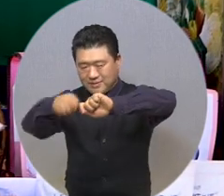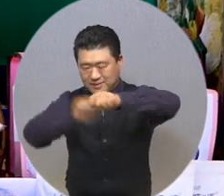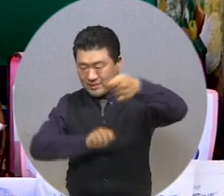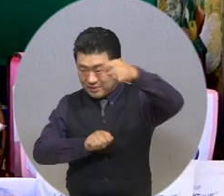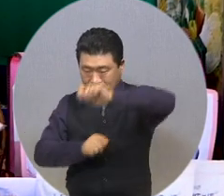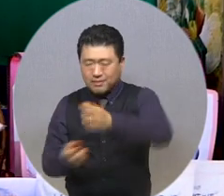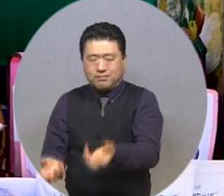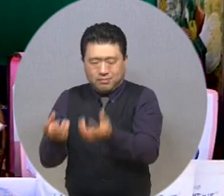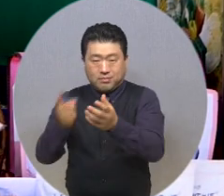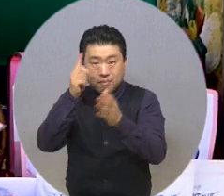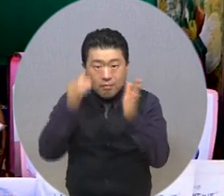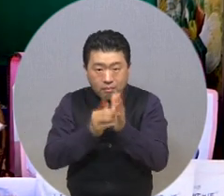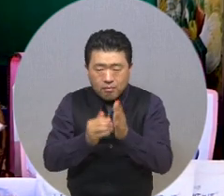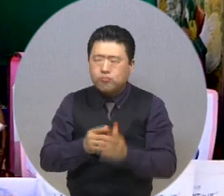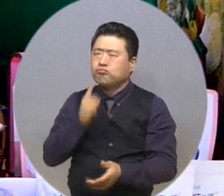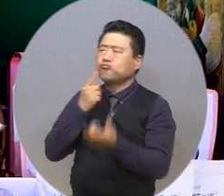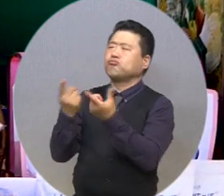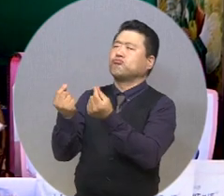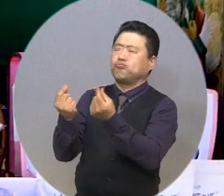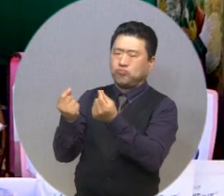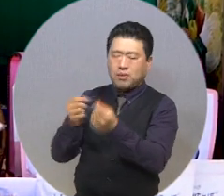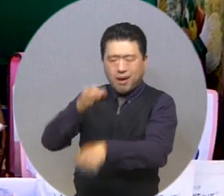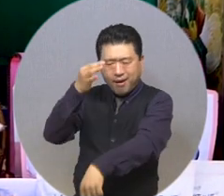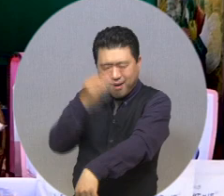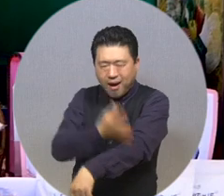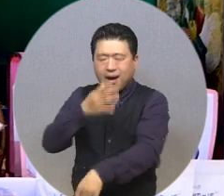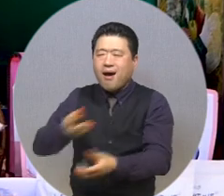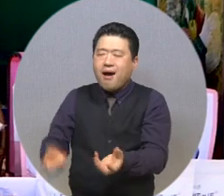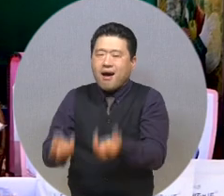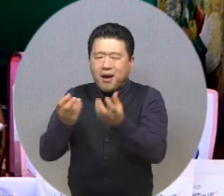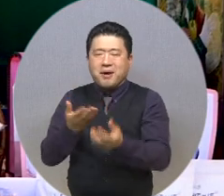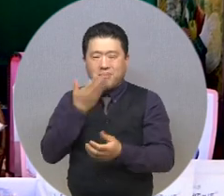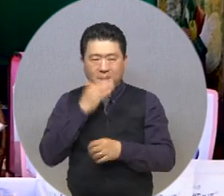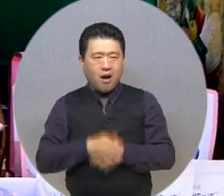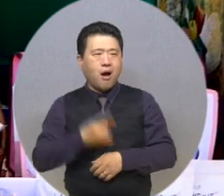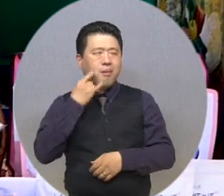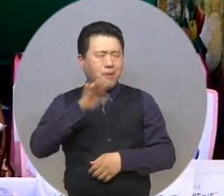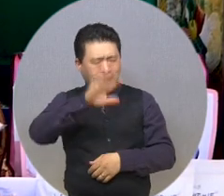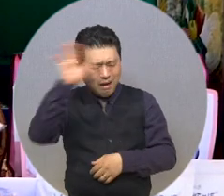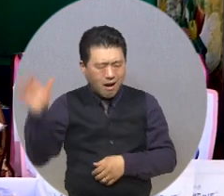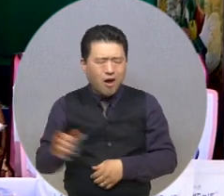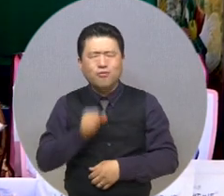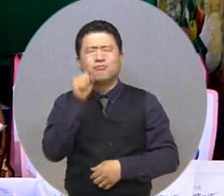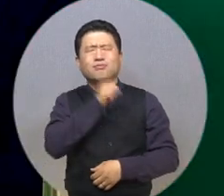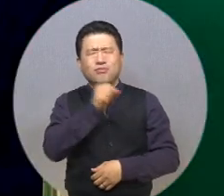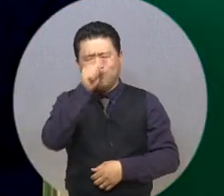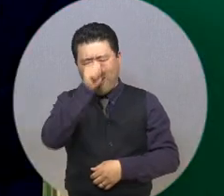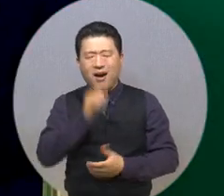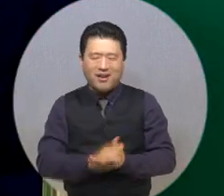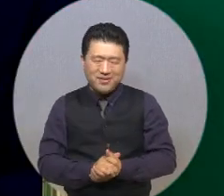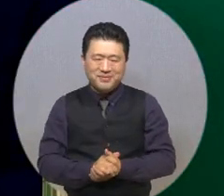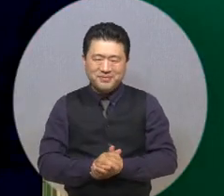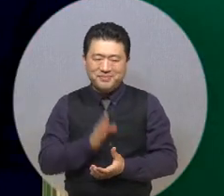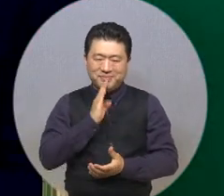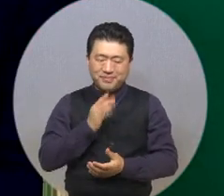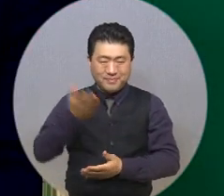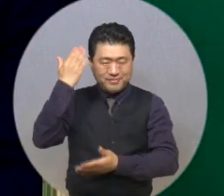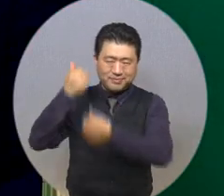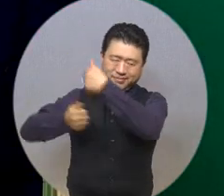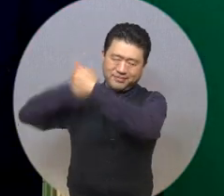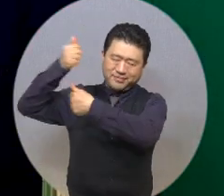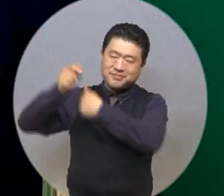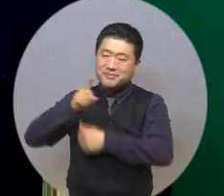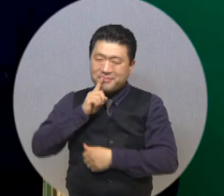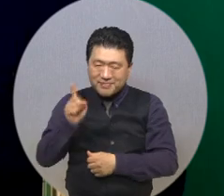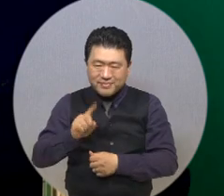그렇죠. 가장 간편식으로 나온 제품입니다. 우리 엄마들이 제일 좋아할 주부들이 제일 좋아할 제품이네. 근데 옛날 우리 조상님들 말이죠.